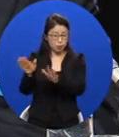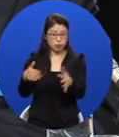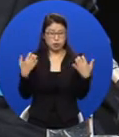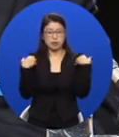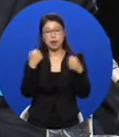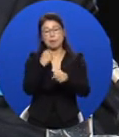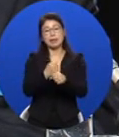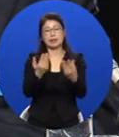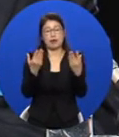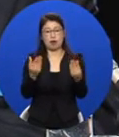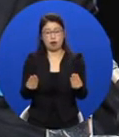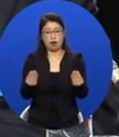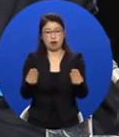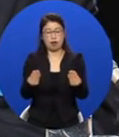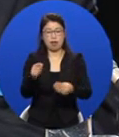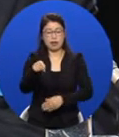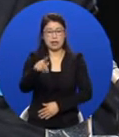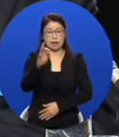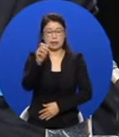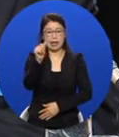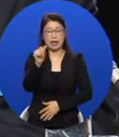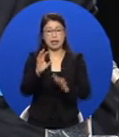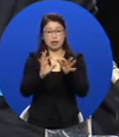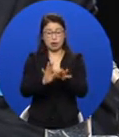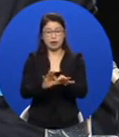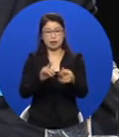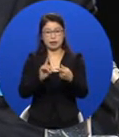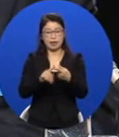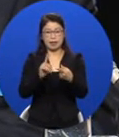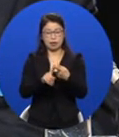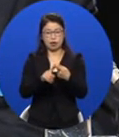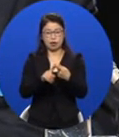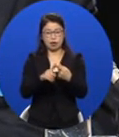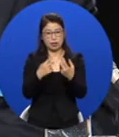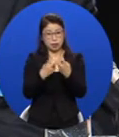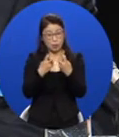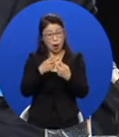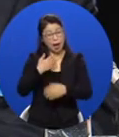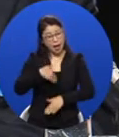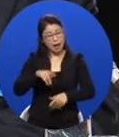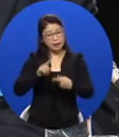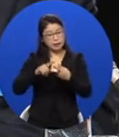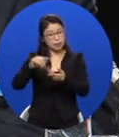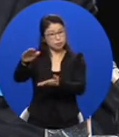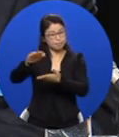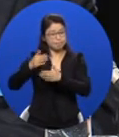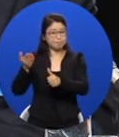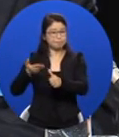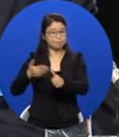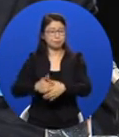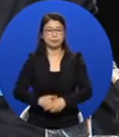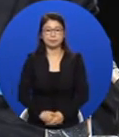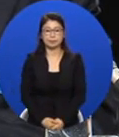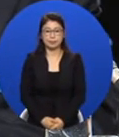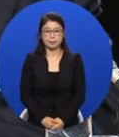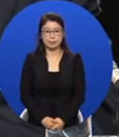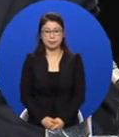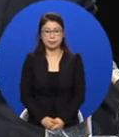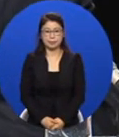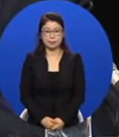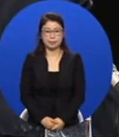만들었습니다. 이 FTA에 대해서 전략 아시는 대로 좀 말씀해 주면 좋겠습니다.